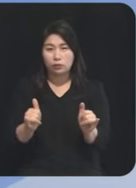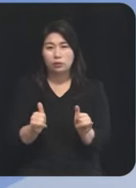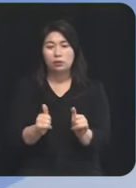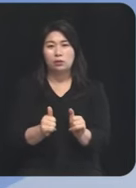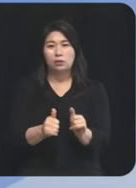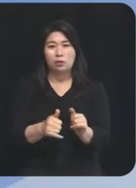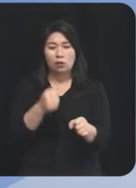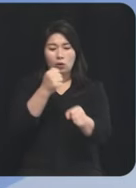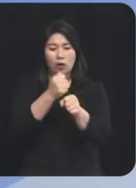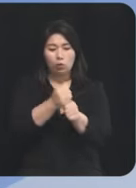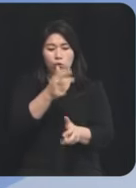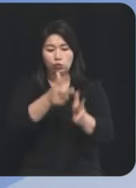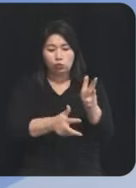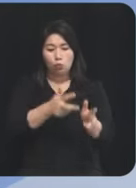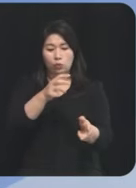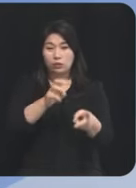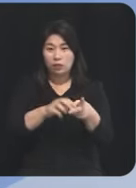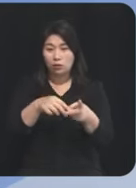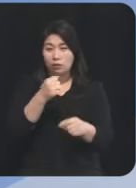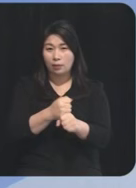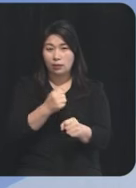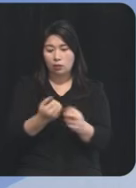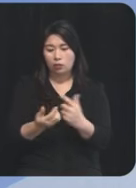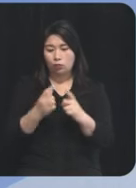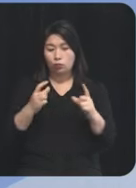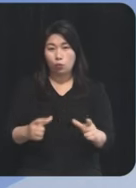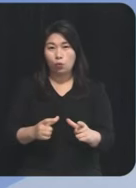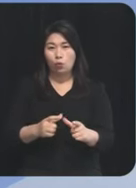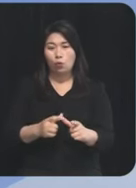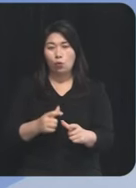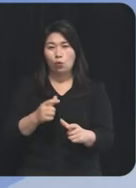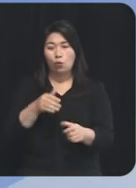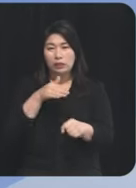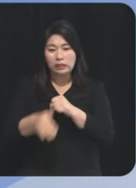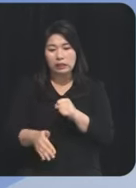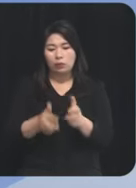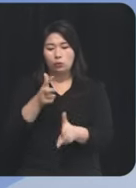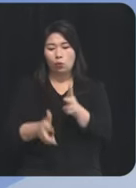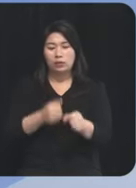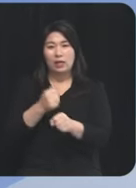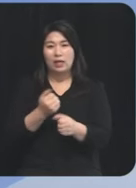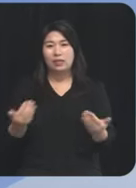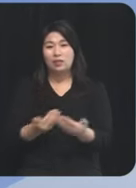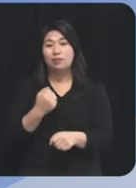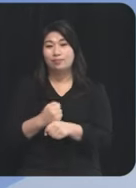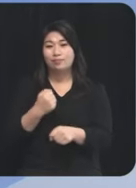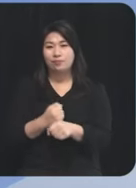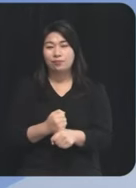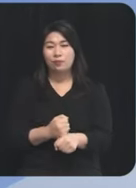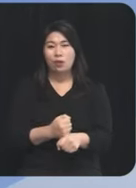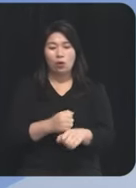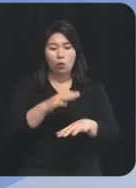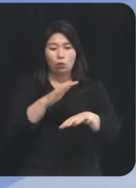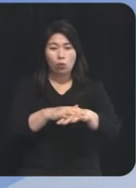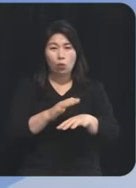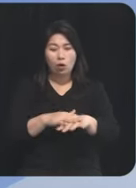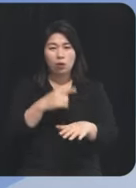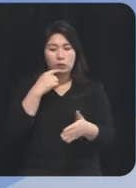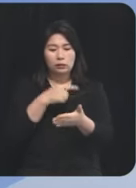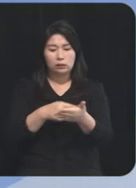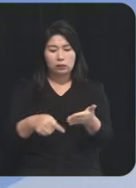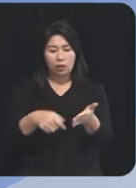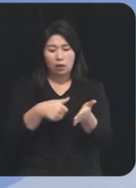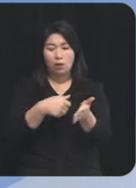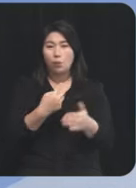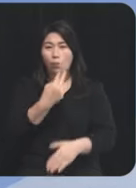농산물 가공 유통센터를 만들어서 제주형 제조업을 만들어 나가도록 하겠습니다. 농업재해보험의 대상